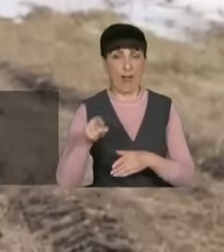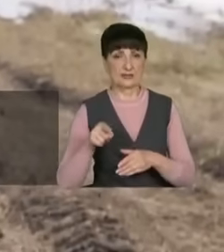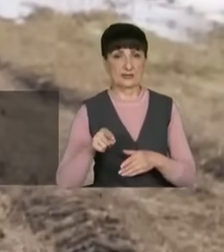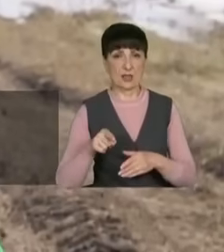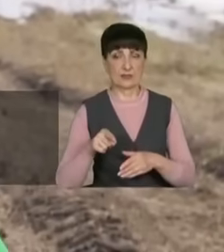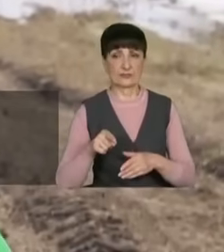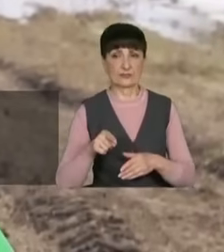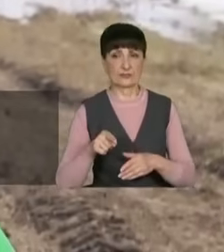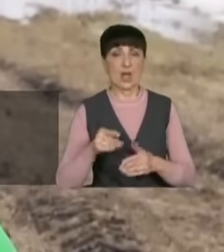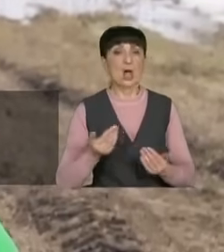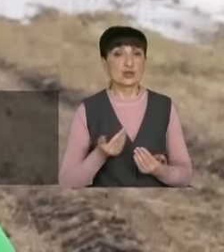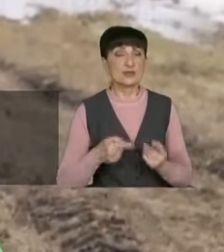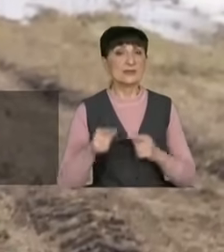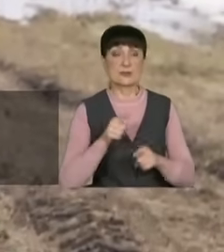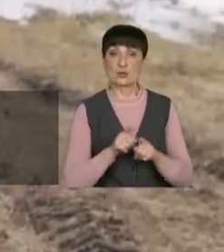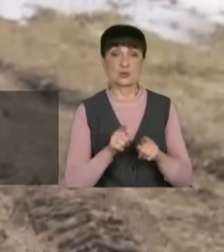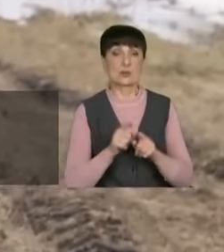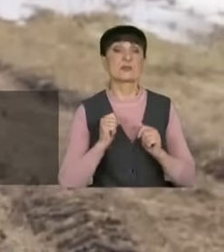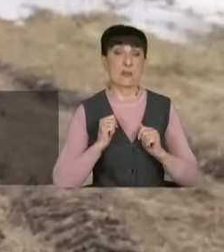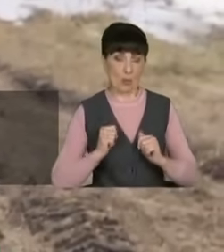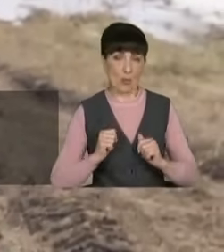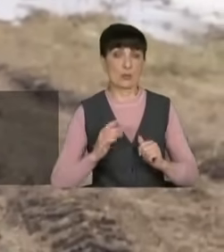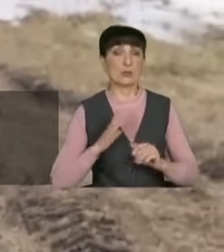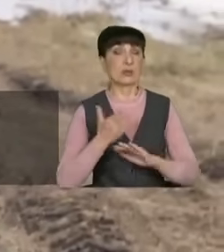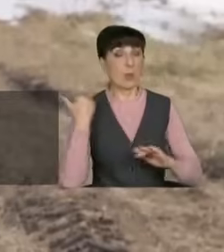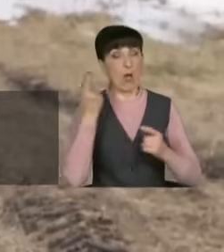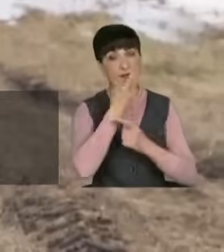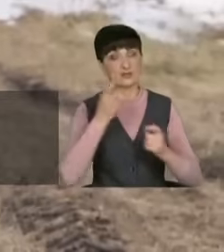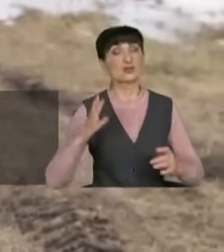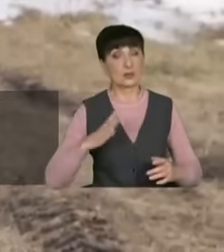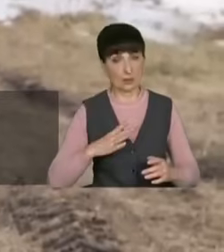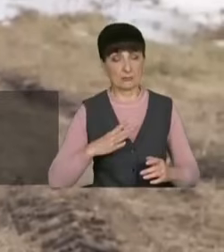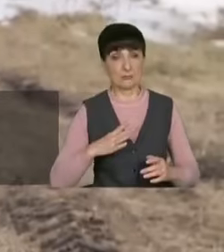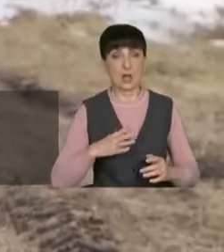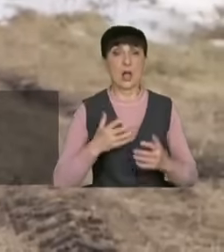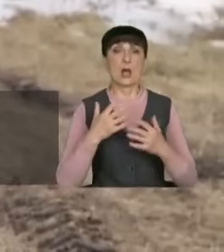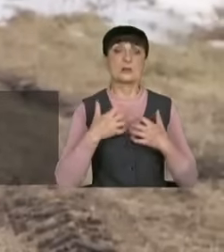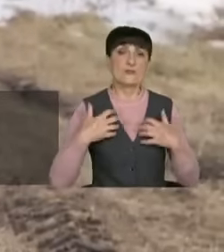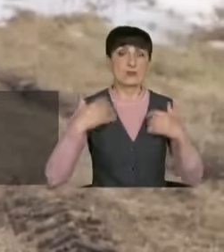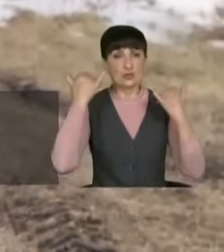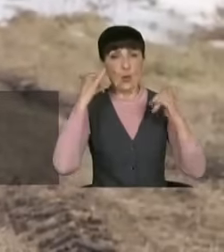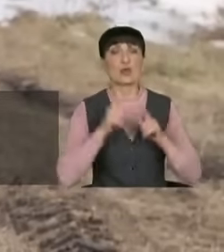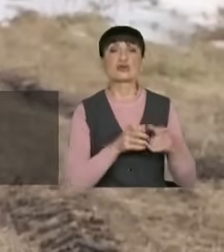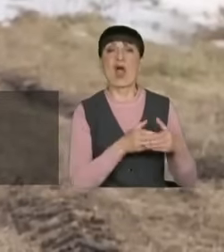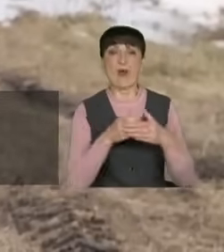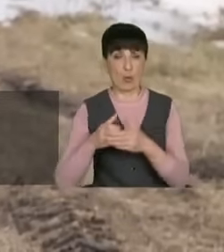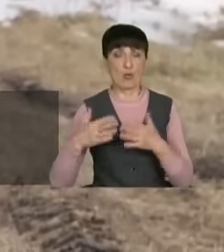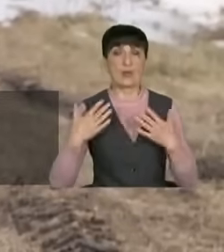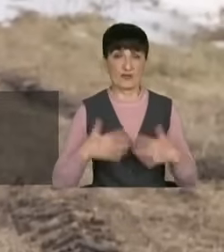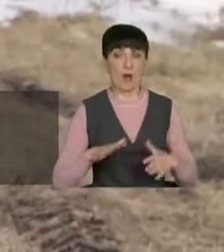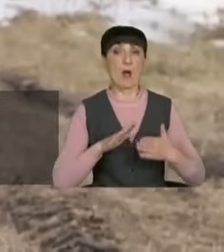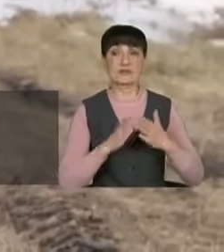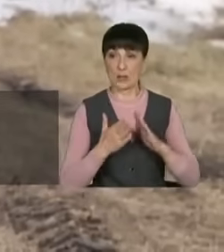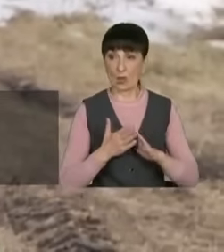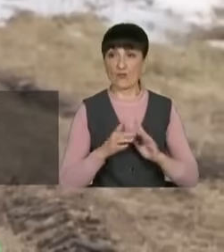эвакуационный. Жители точно так же спокойны, были заранее оповещены. Скот тоже эвакуировали.